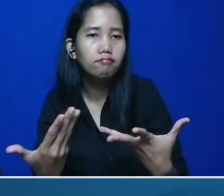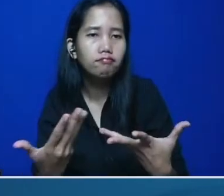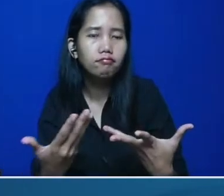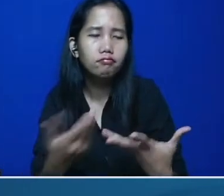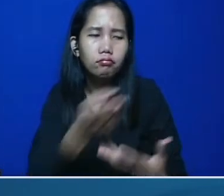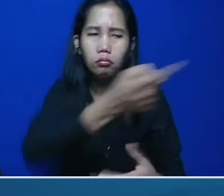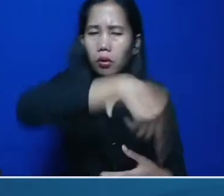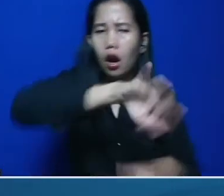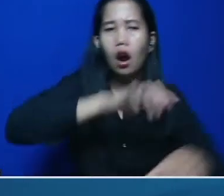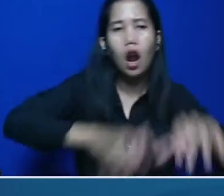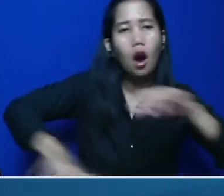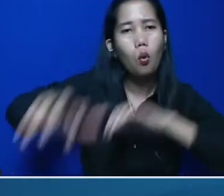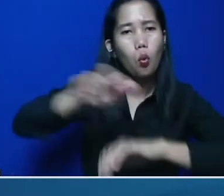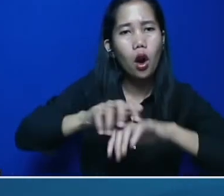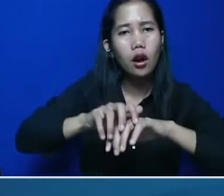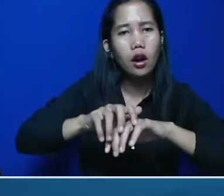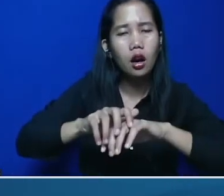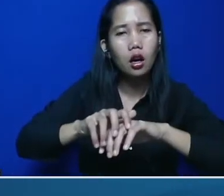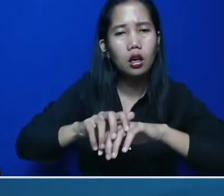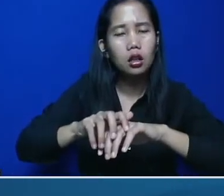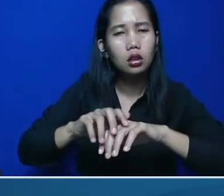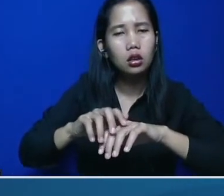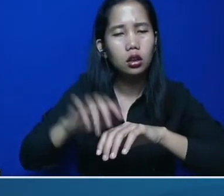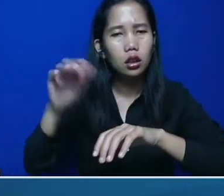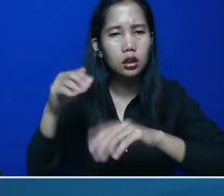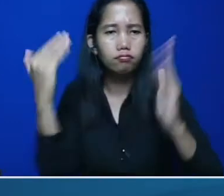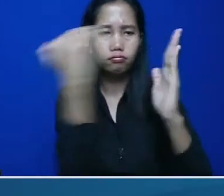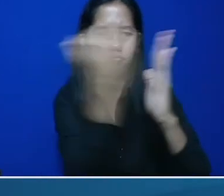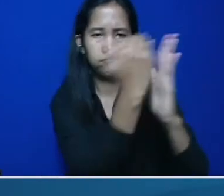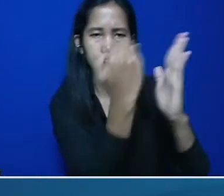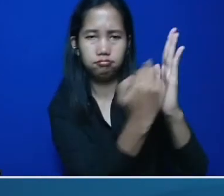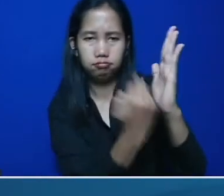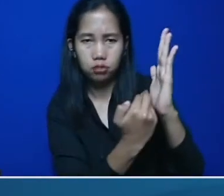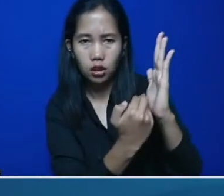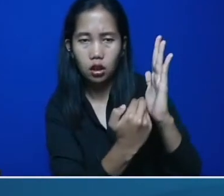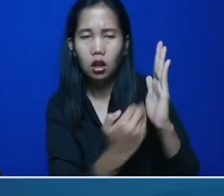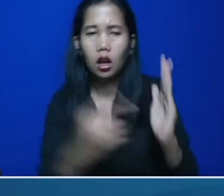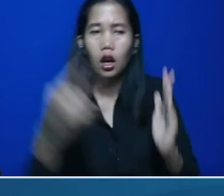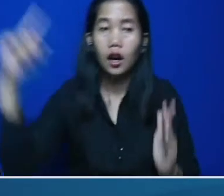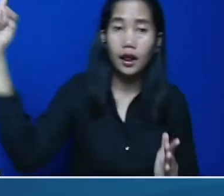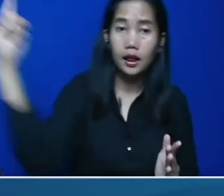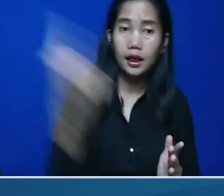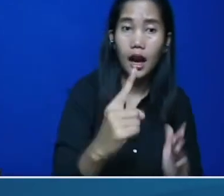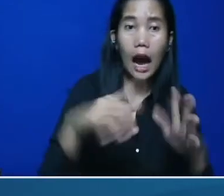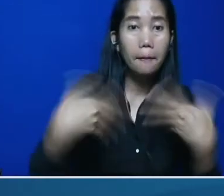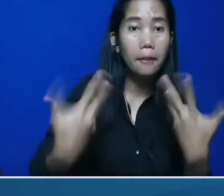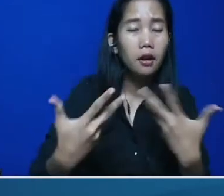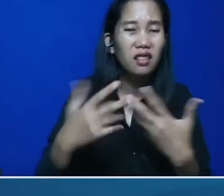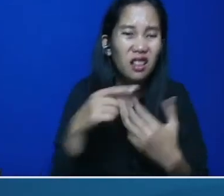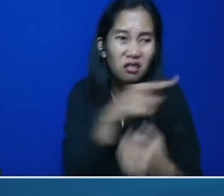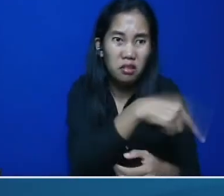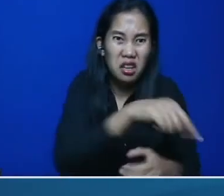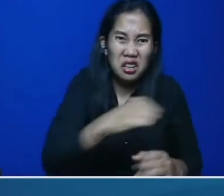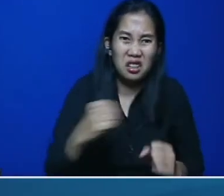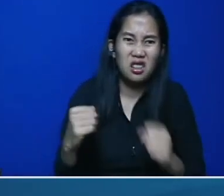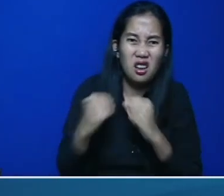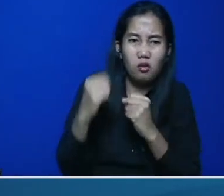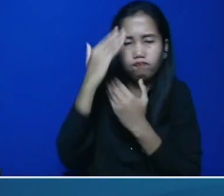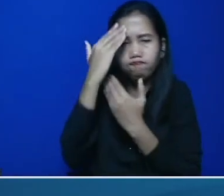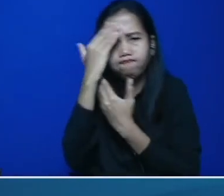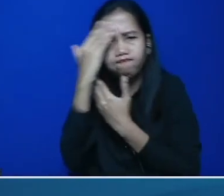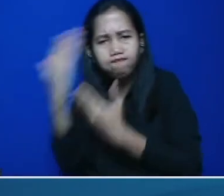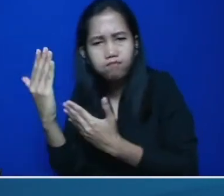oleh karena apabila aku memanggil tidak ada yang menjawab apabila Aku berbicara mereka tidak mendengarkan